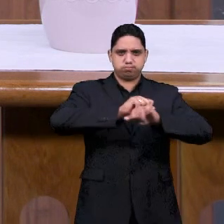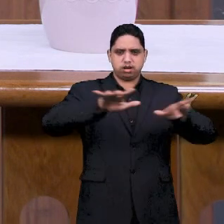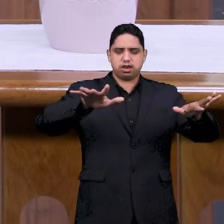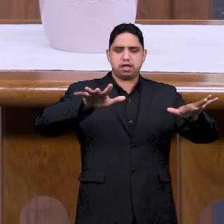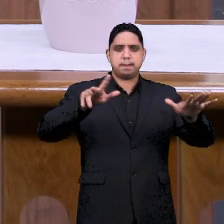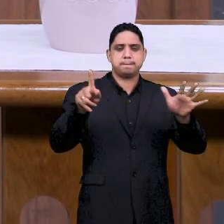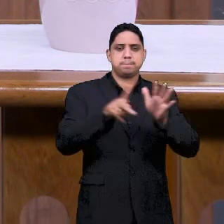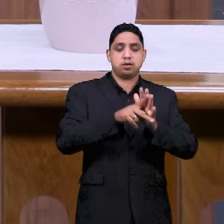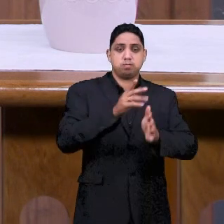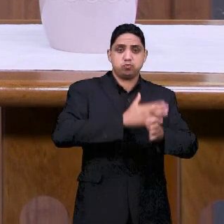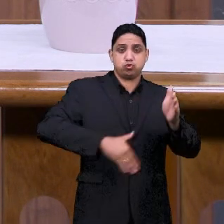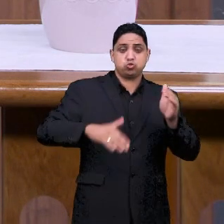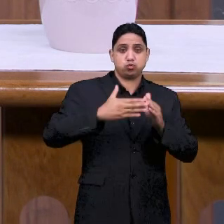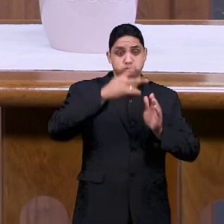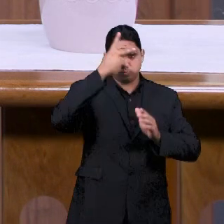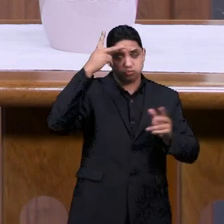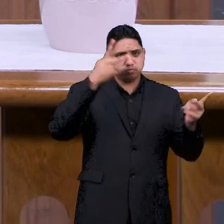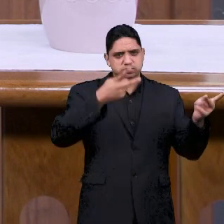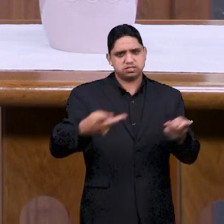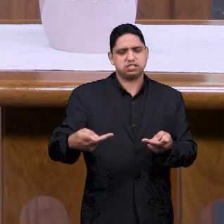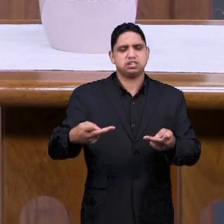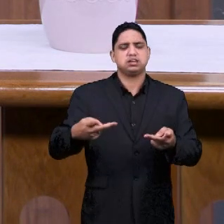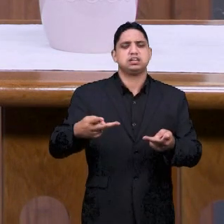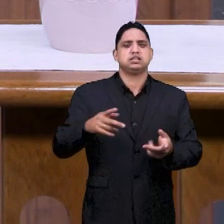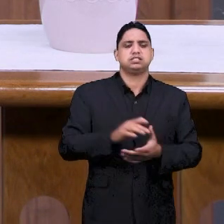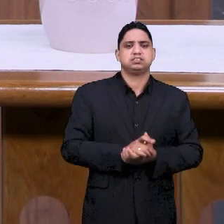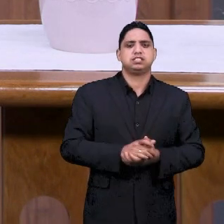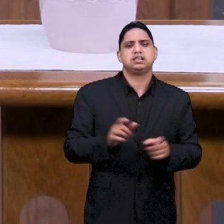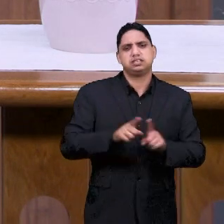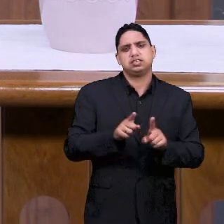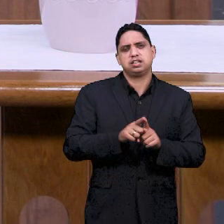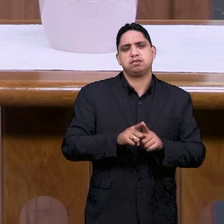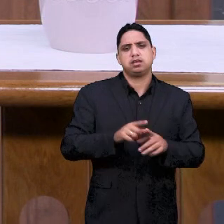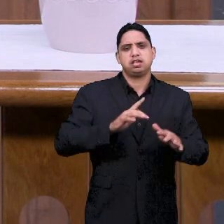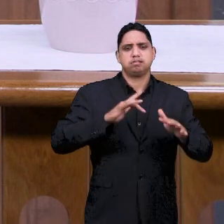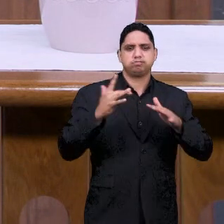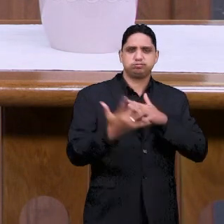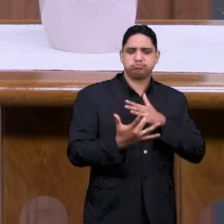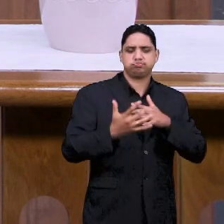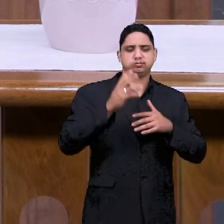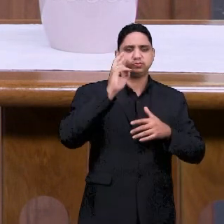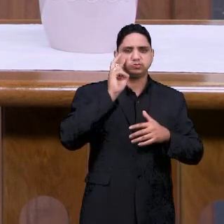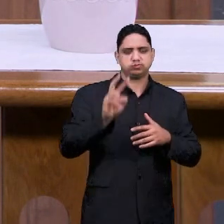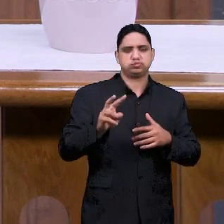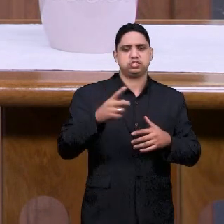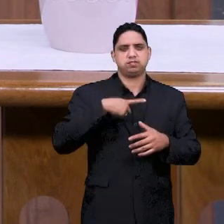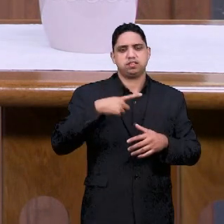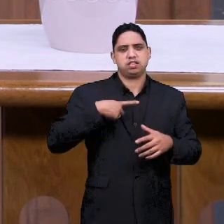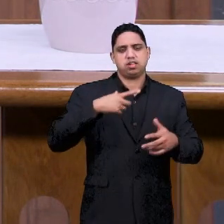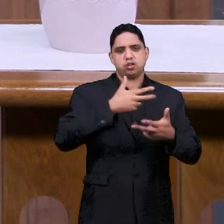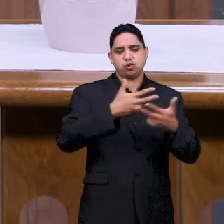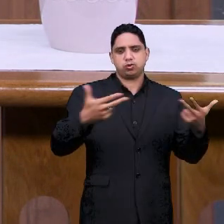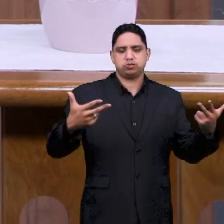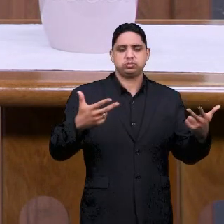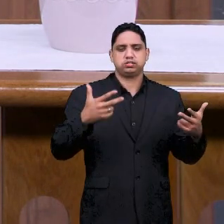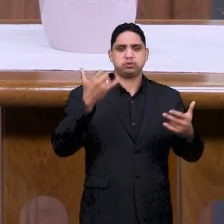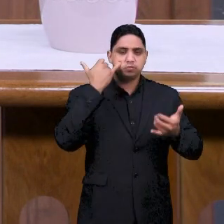70 73 076 et appelez au Brésil, numéro vert au Brésil, afin que vous puissiez